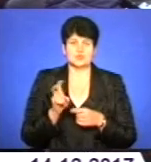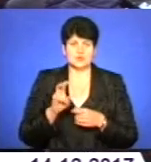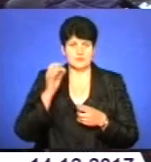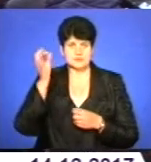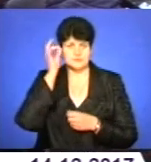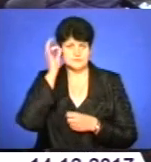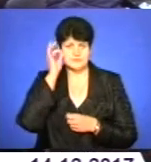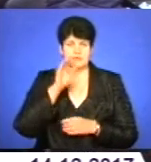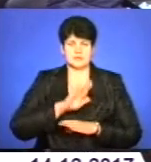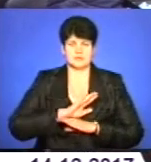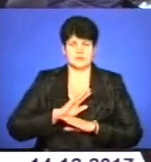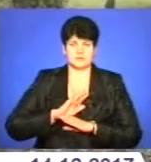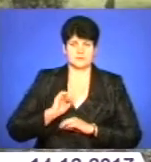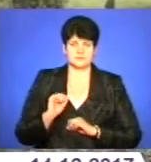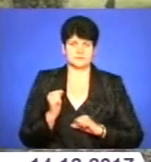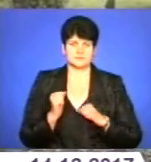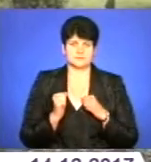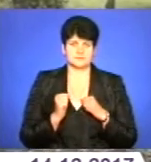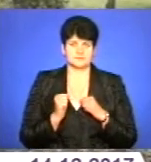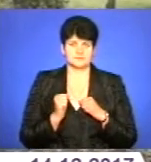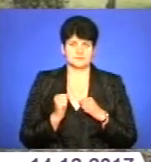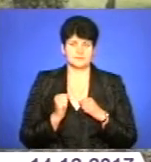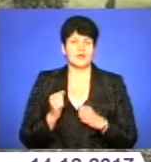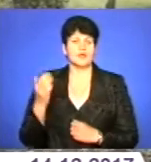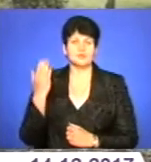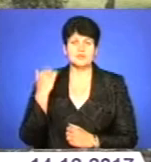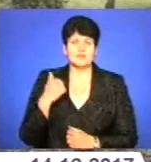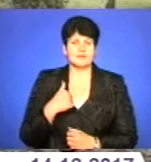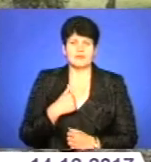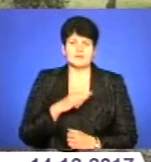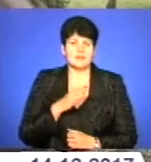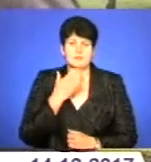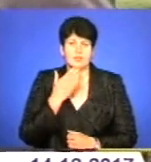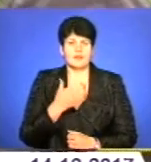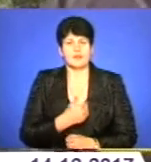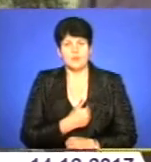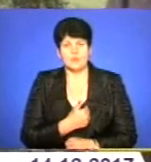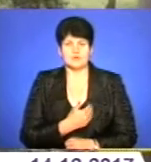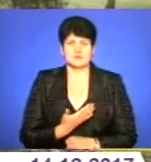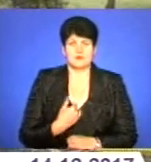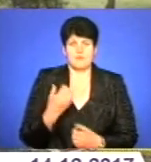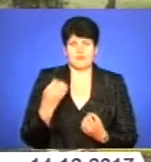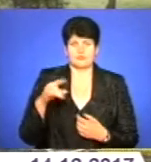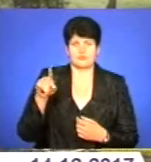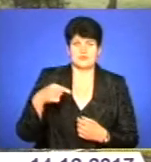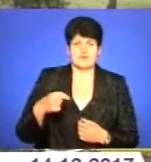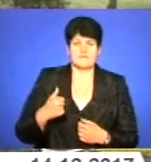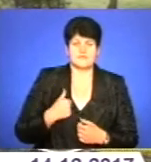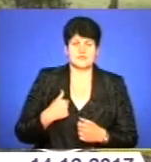загиблих побратимів. Тоді нас не питали, чи ви хочете. Я був призваний через